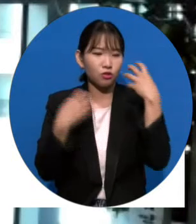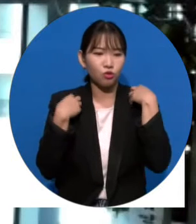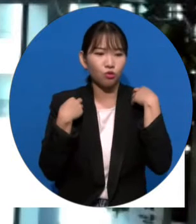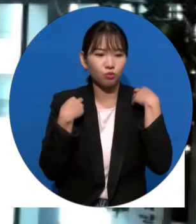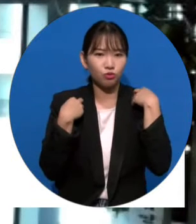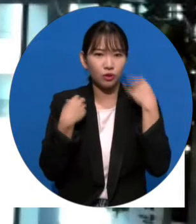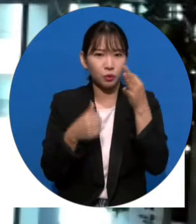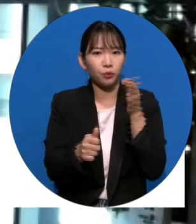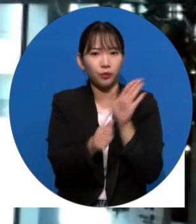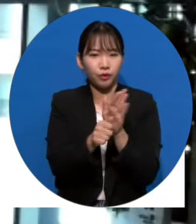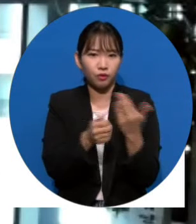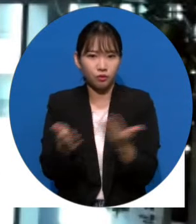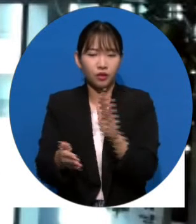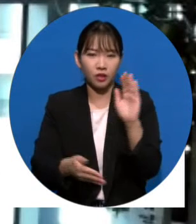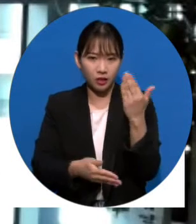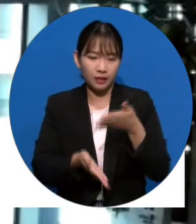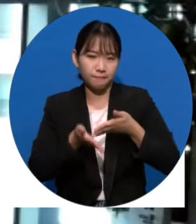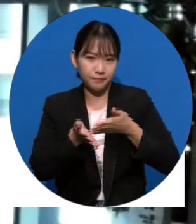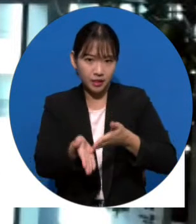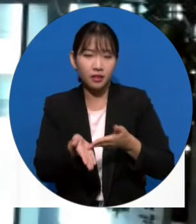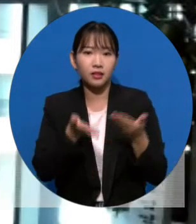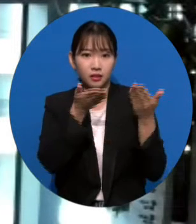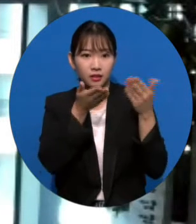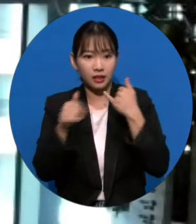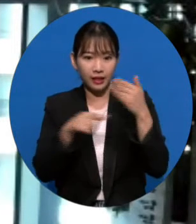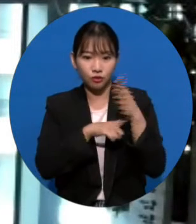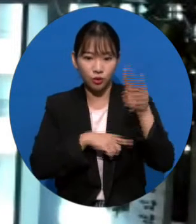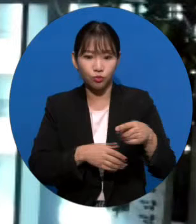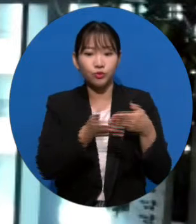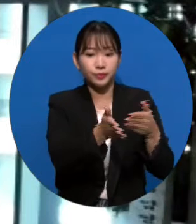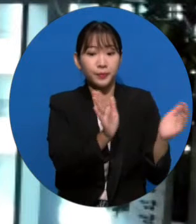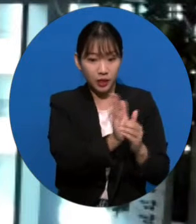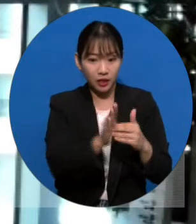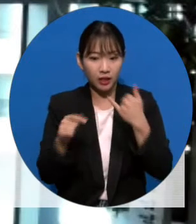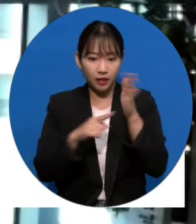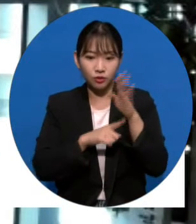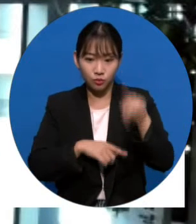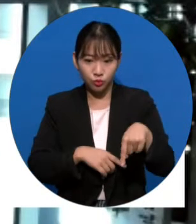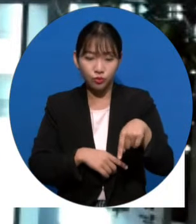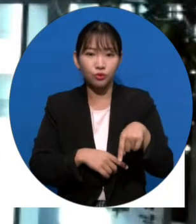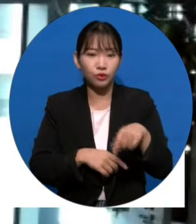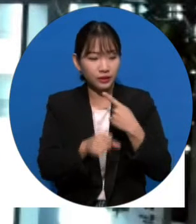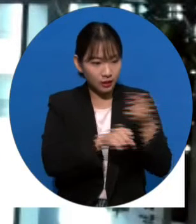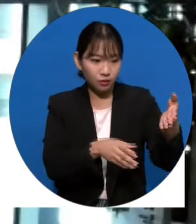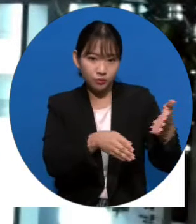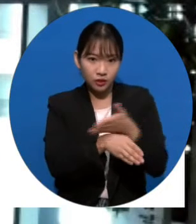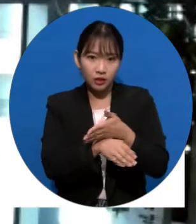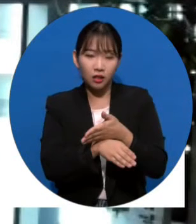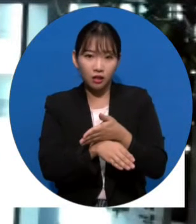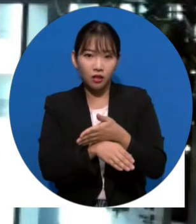지원을 하도록 해야 되겠다. 이러한 촉구를 해양수산부에 했고요. 해양수산부에서도 내년부터